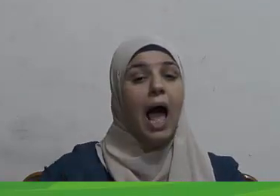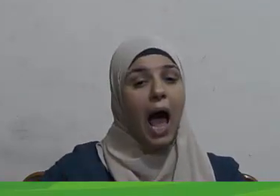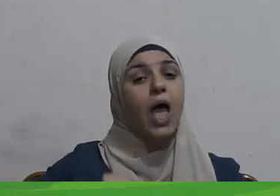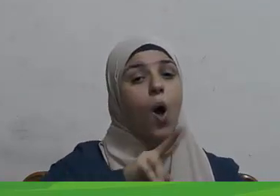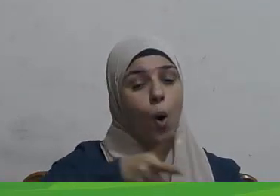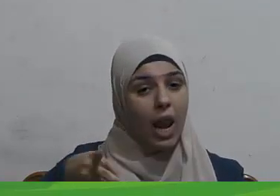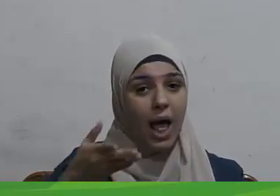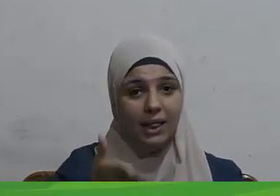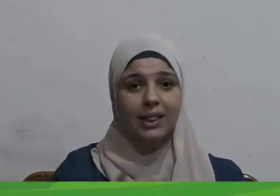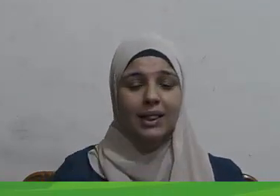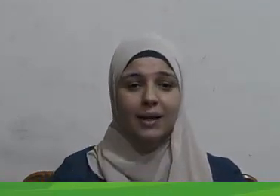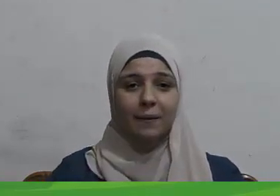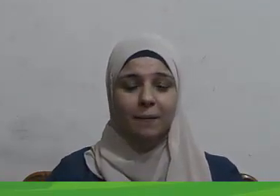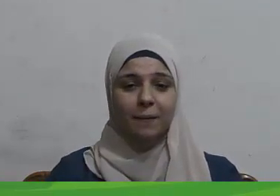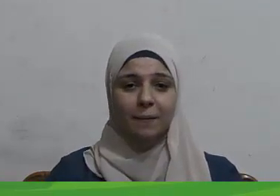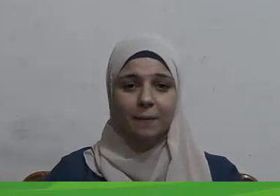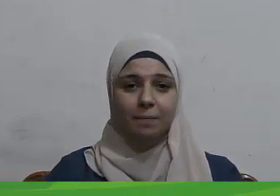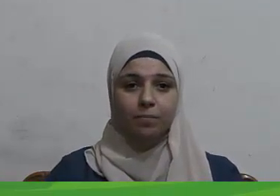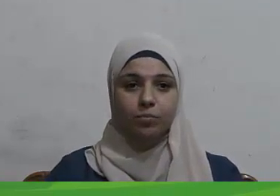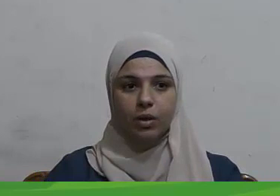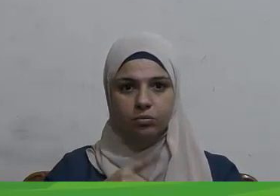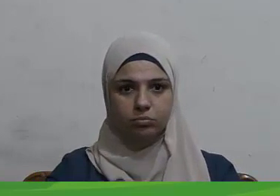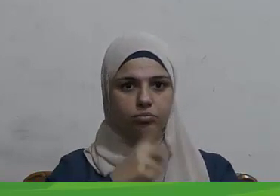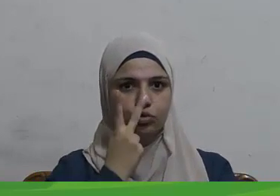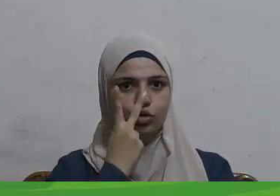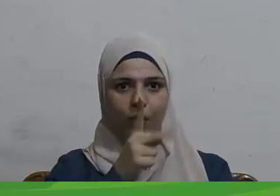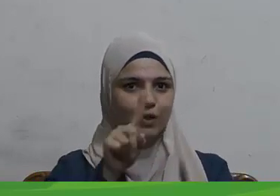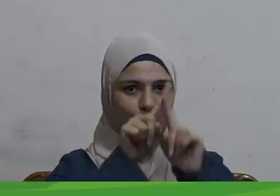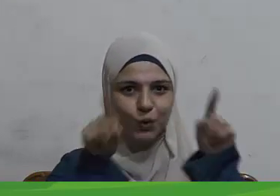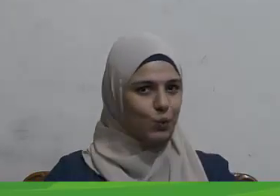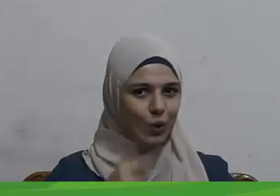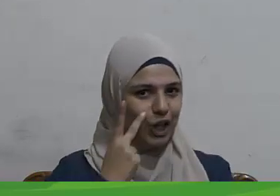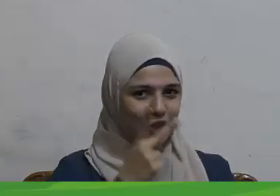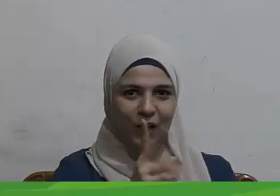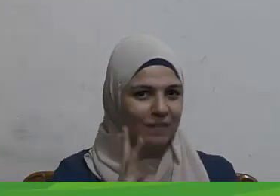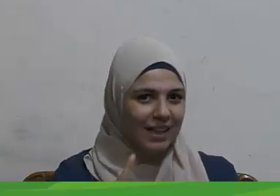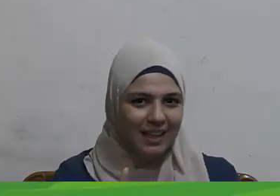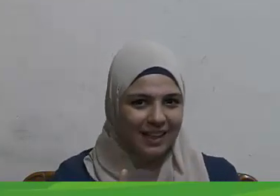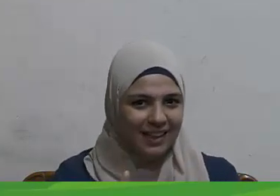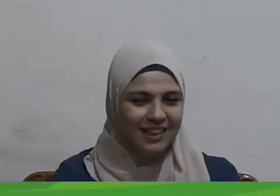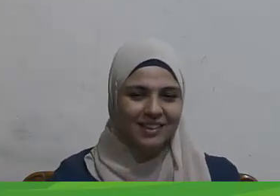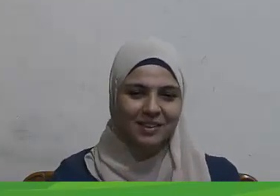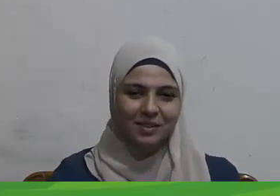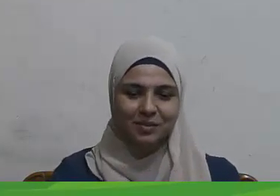الله خلق الحيوانات. ماذا ترى في هذه الصورة؟